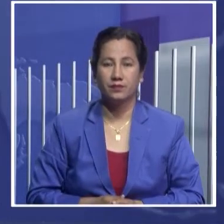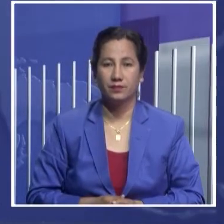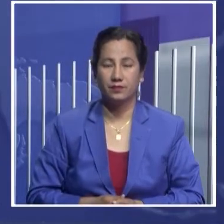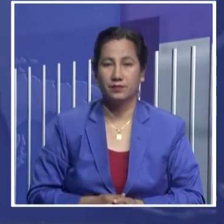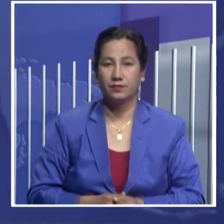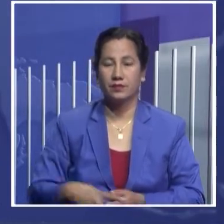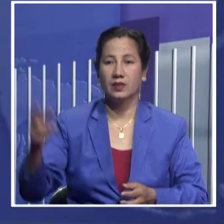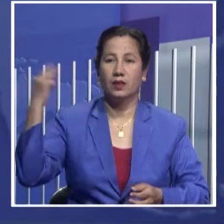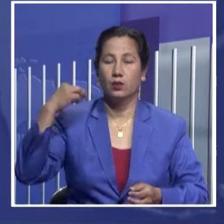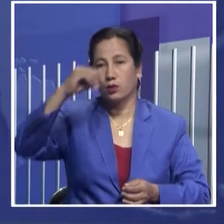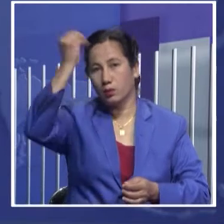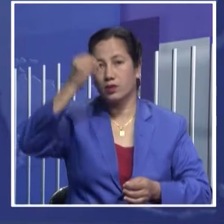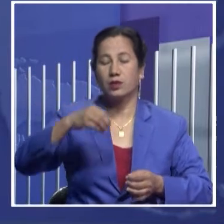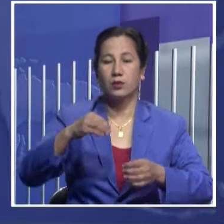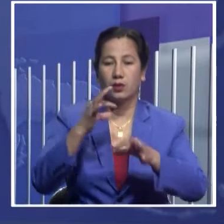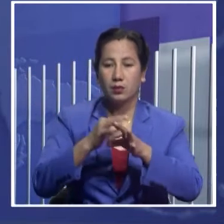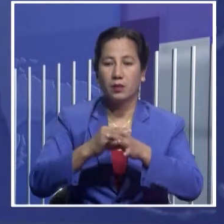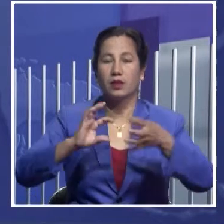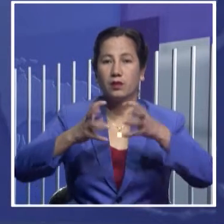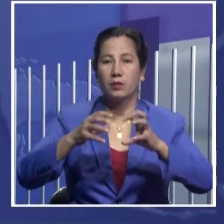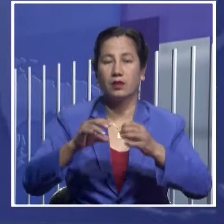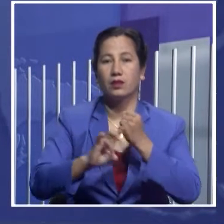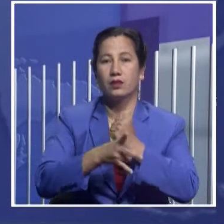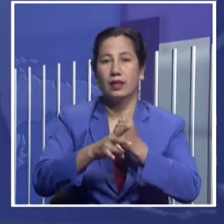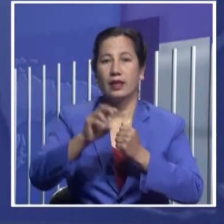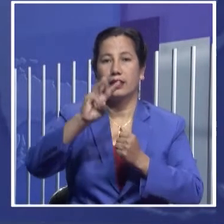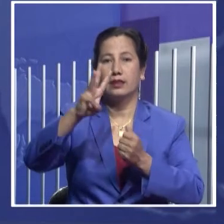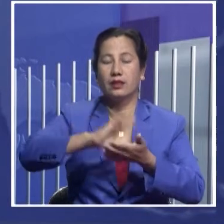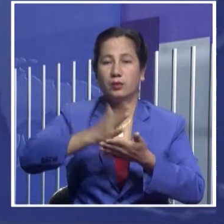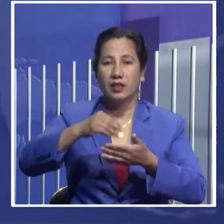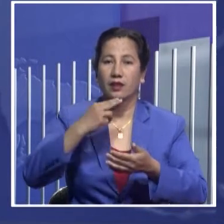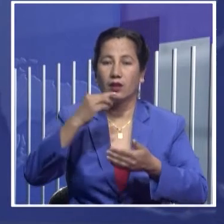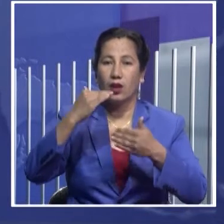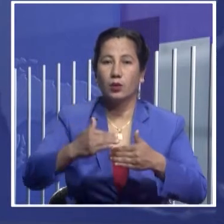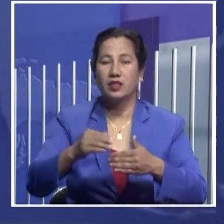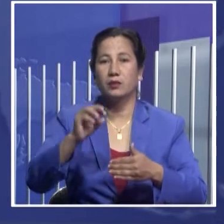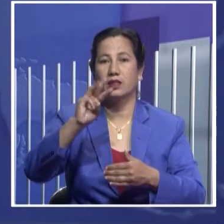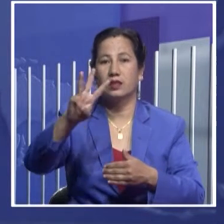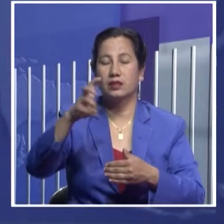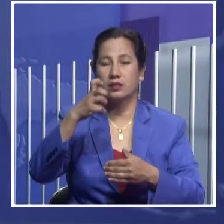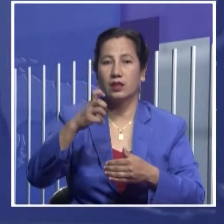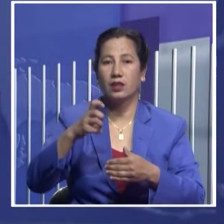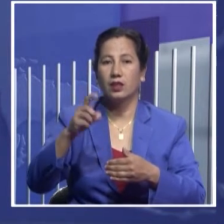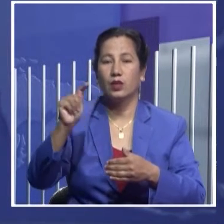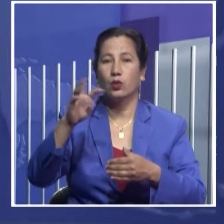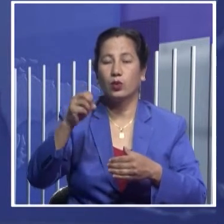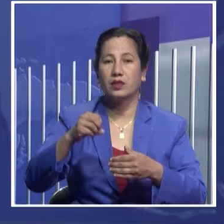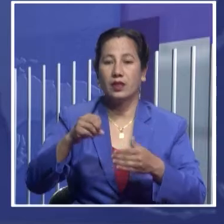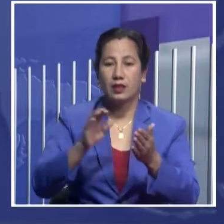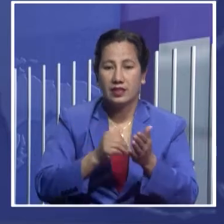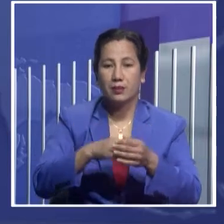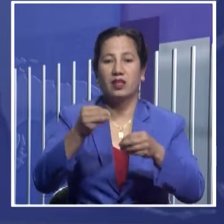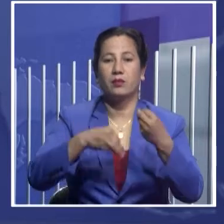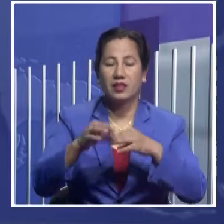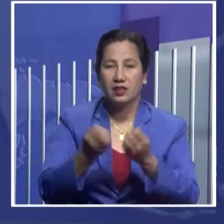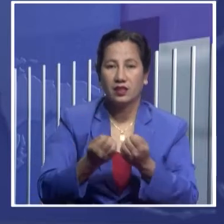रुकुम पश्चिमको खाद्य व्यवस्था तथा व्यापार कम्पनी शाखाले 3 अवधिमा 300 क्विन्टल चामल बिक्री गरेको छ। खाद्य व्यवस्था